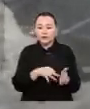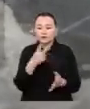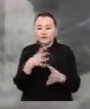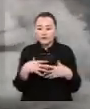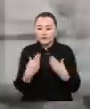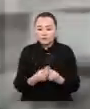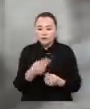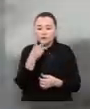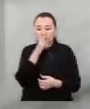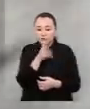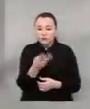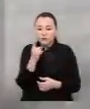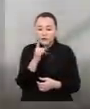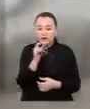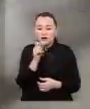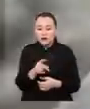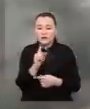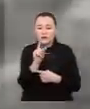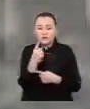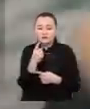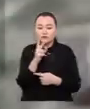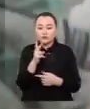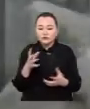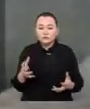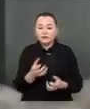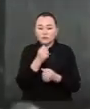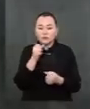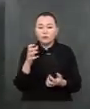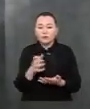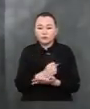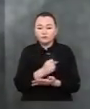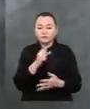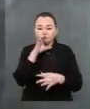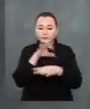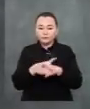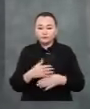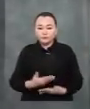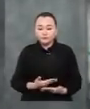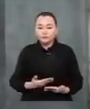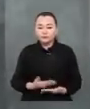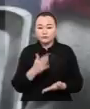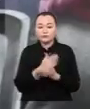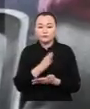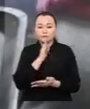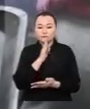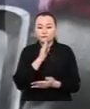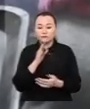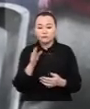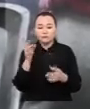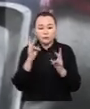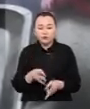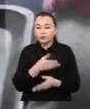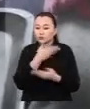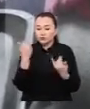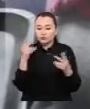семьи. Двухлетняя Рагат – единственная, кого спасателям удалось обнаружить живой. Девочка почти не